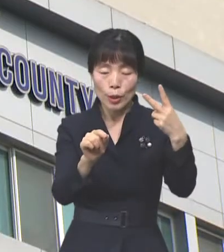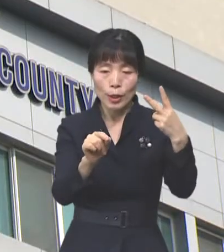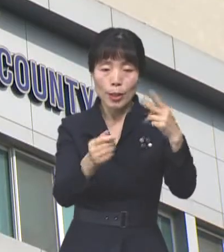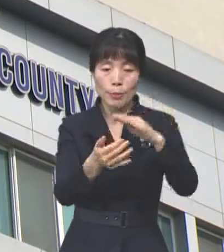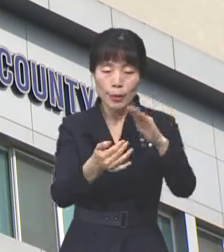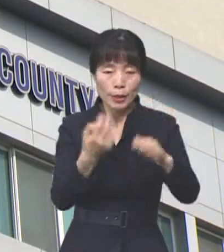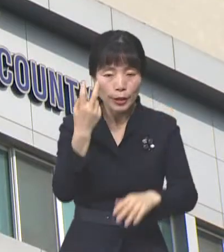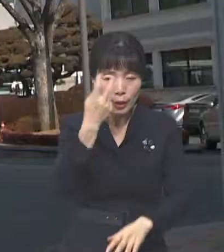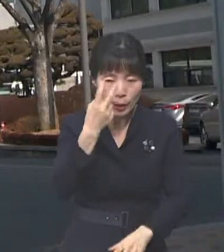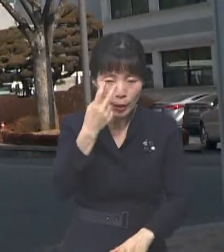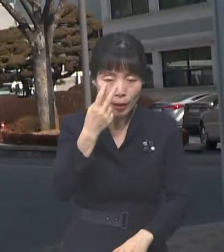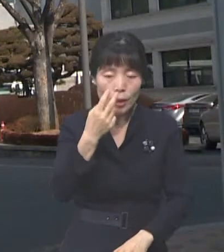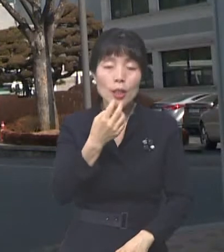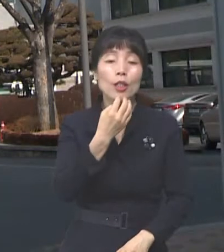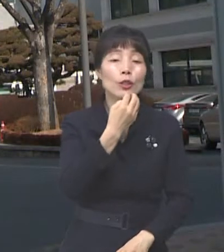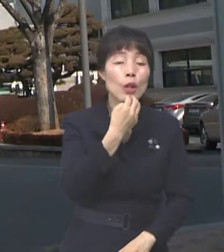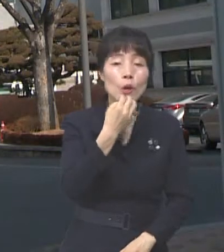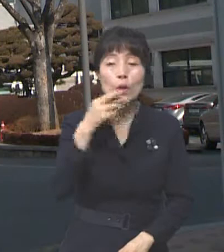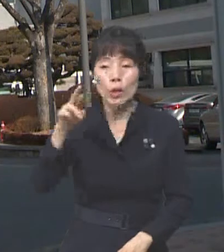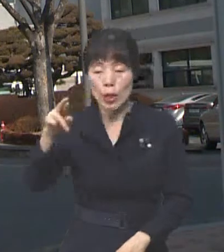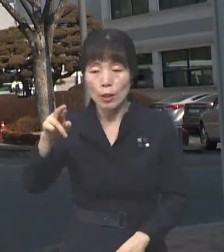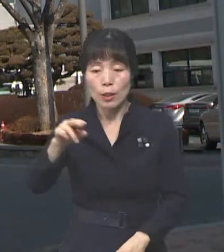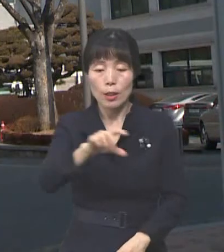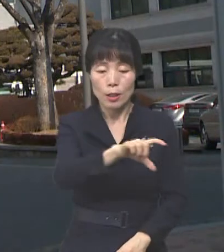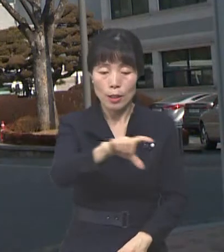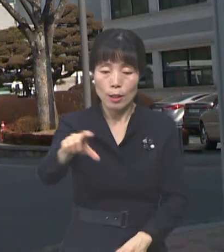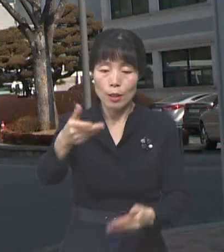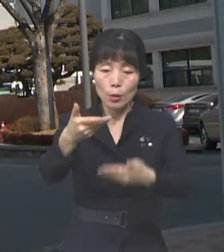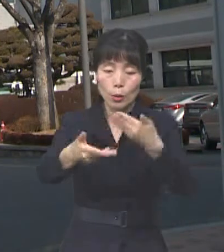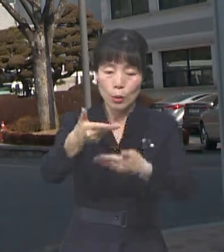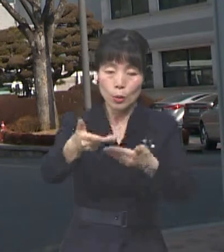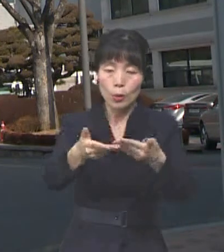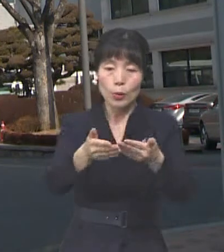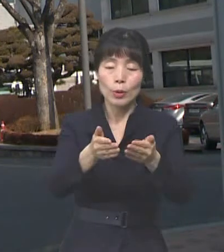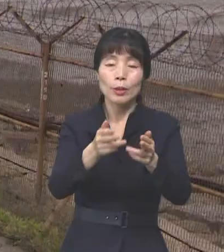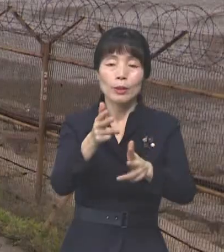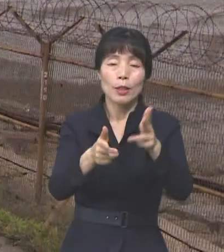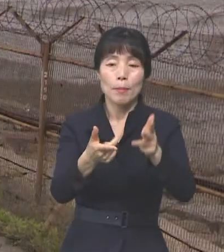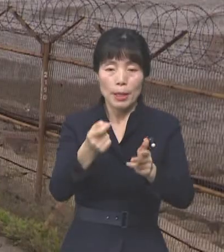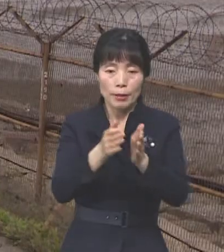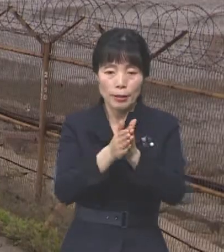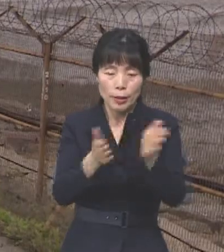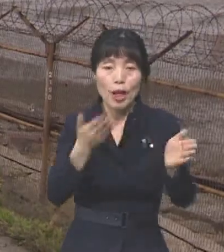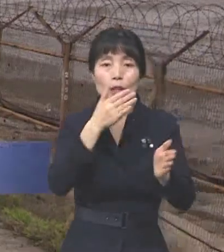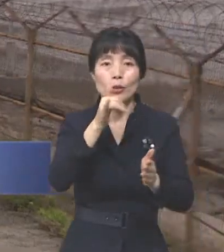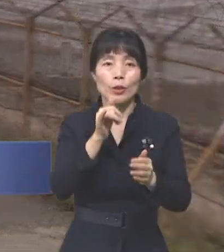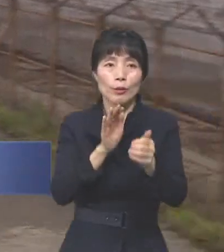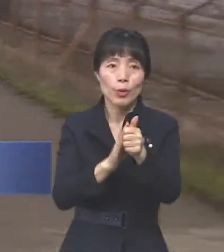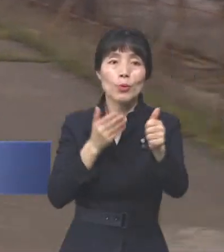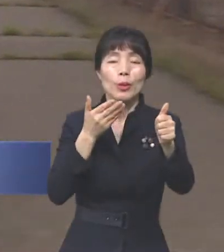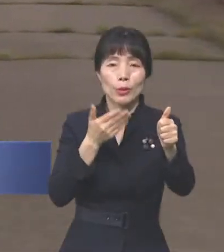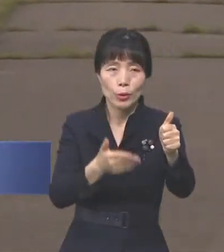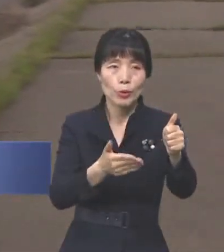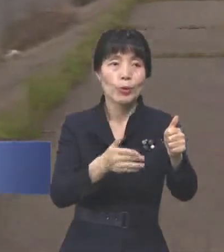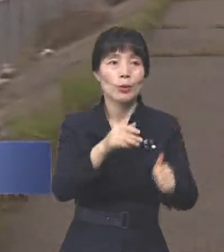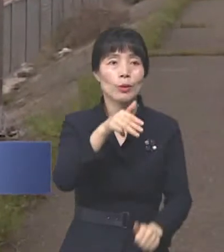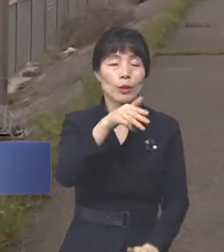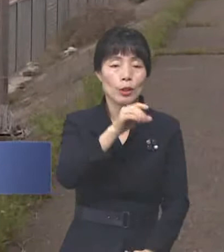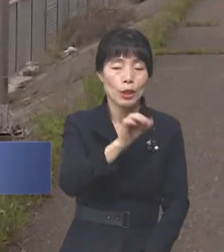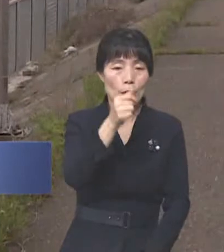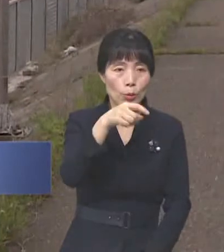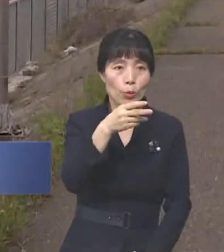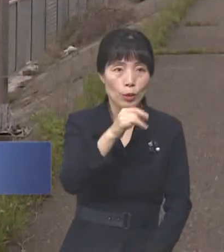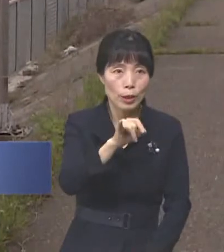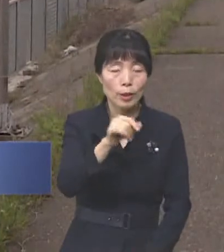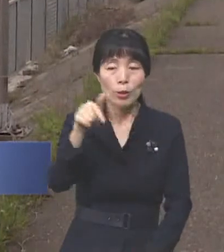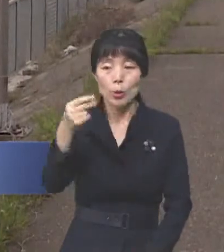마무리되는 서울 강화간 고속도로 사업이 빠르게 착공될 수 있도록 지원하고 상우리와 교동대교 간 해안순환도로 건설